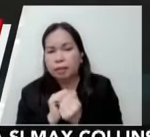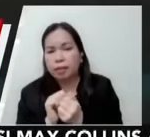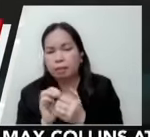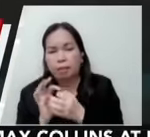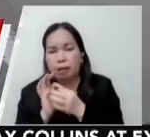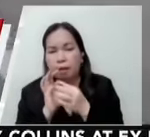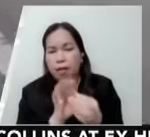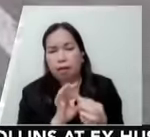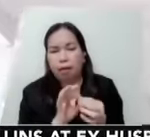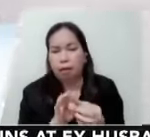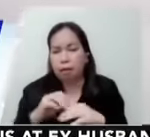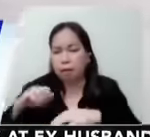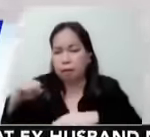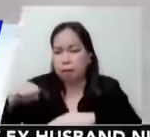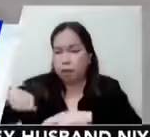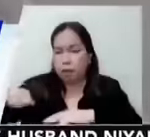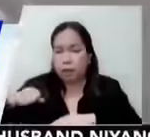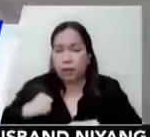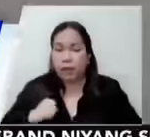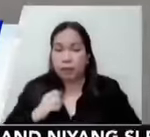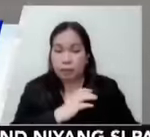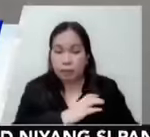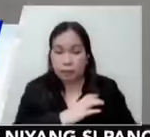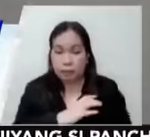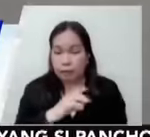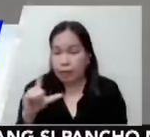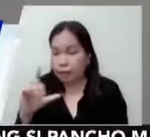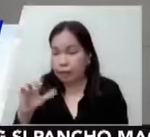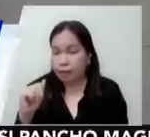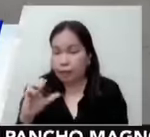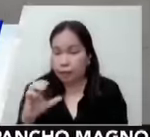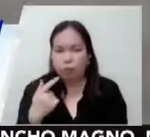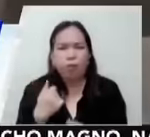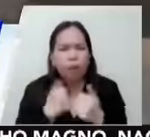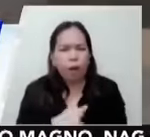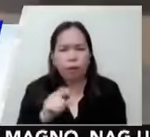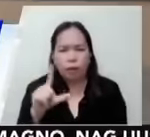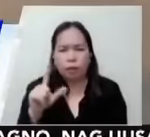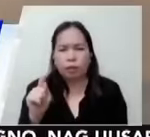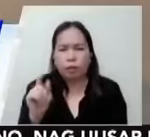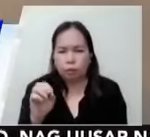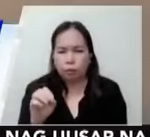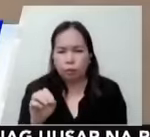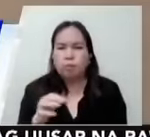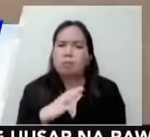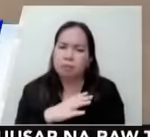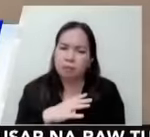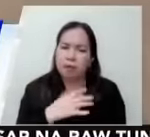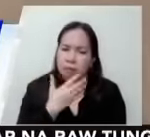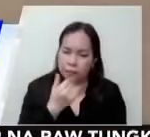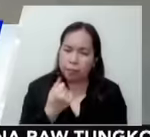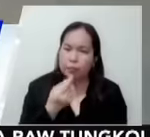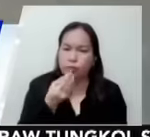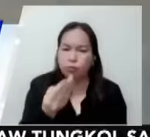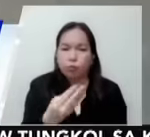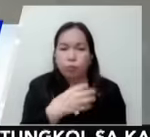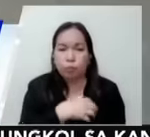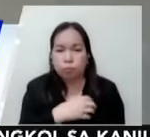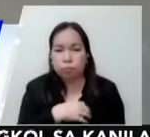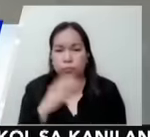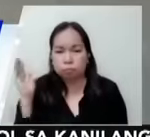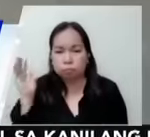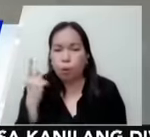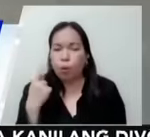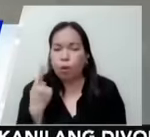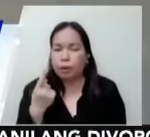mandate of LTO. Pabor sa LTO, lalo't konti lang ang enforcer nila. Pilot test lang daw ang EDSA busway. Pero sunod